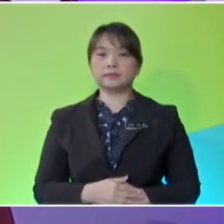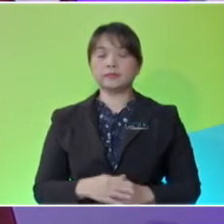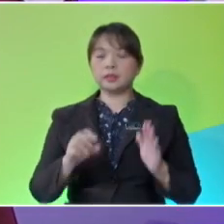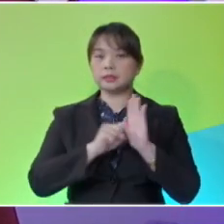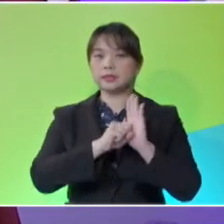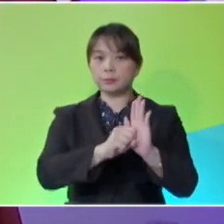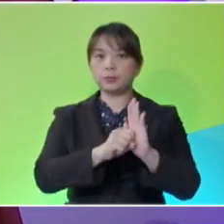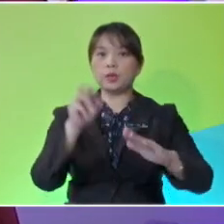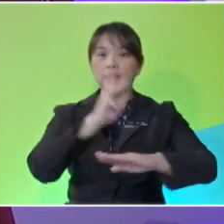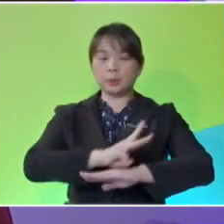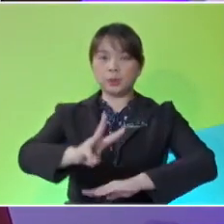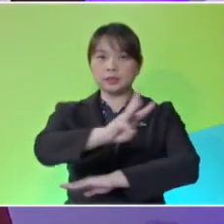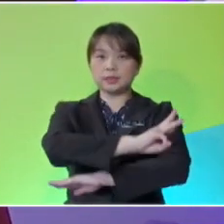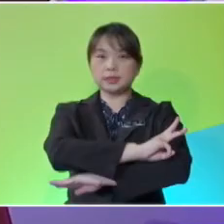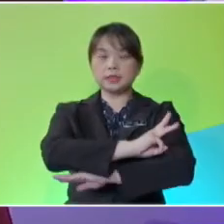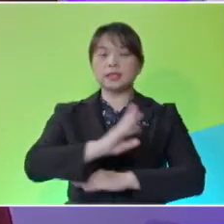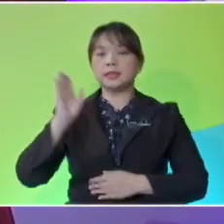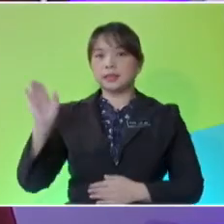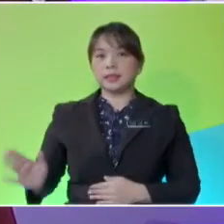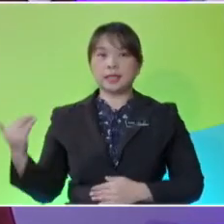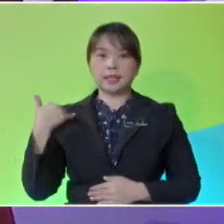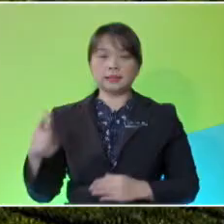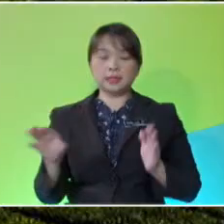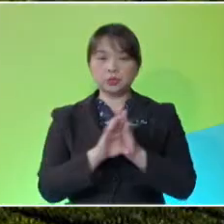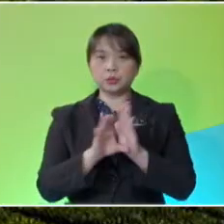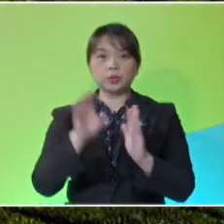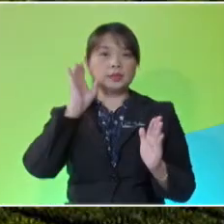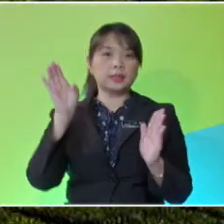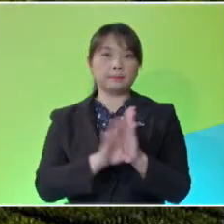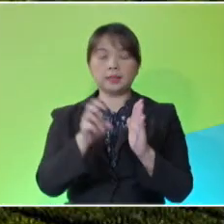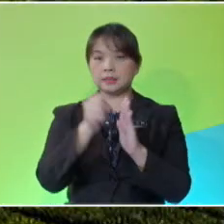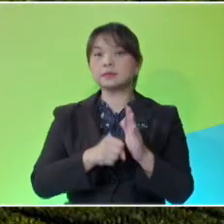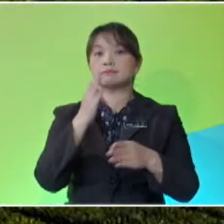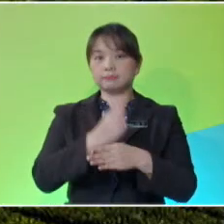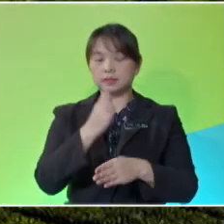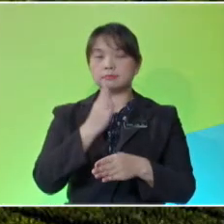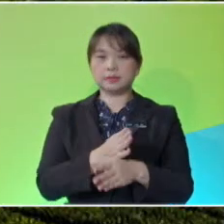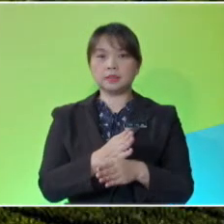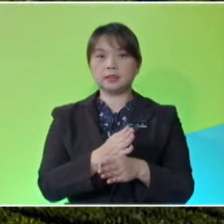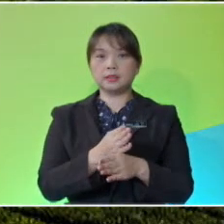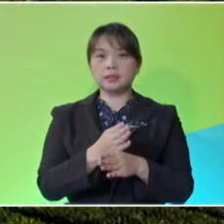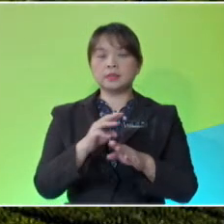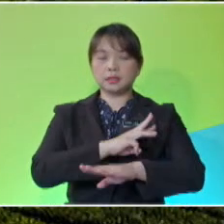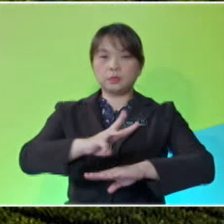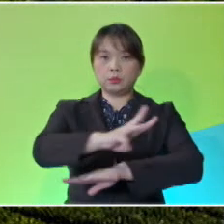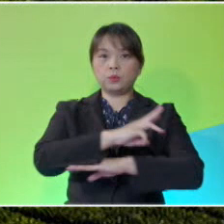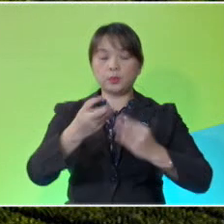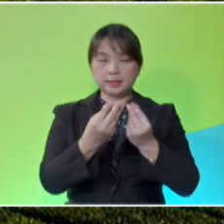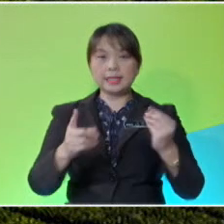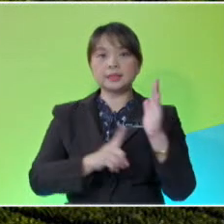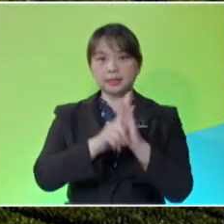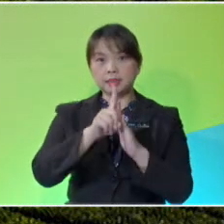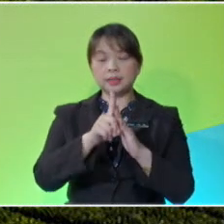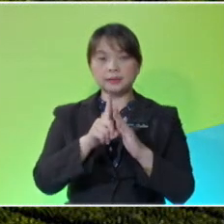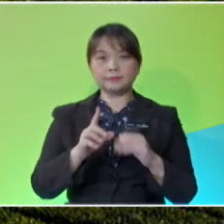Oke baik ini adalah contoh gambar sebenarnya kawasan Tanah Tinggi yang tadi dalam peta tetapi jika di